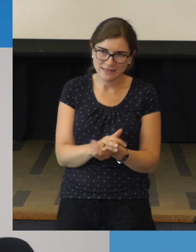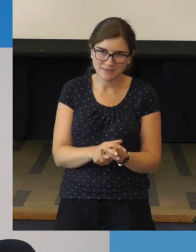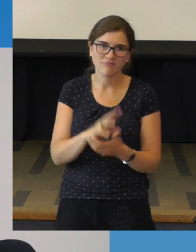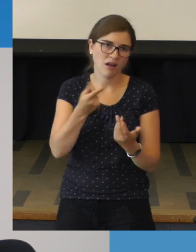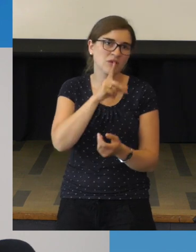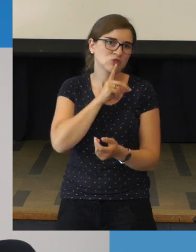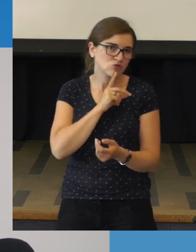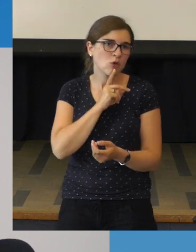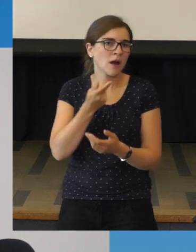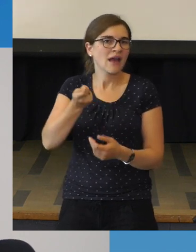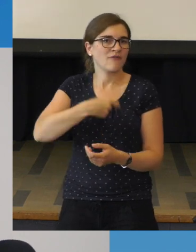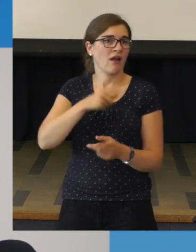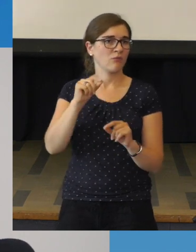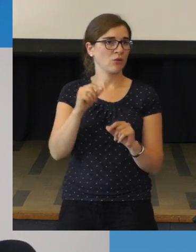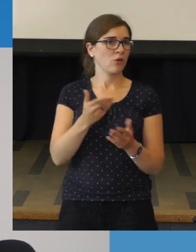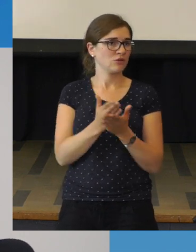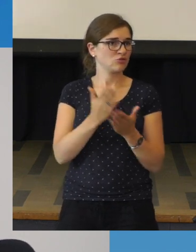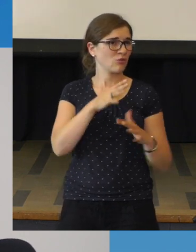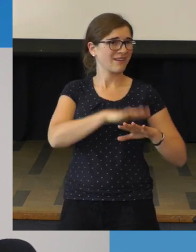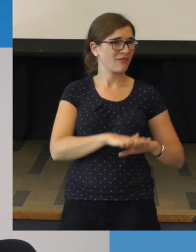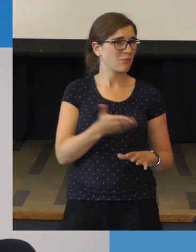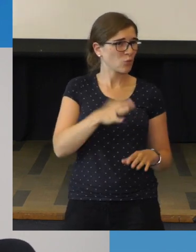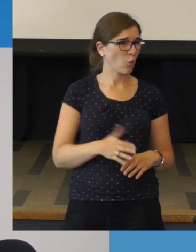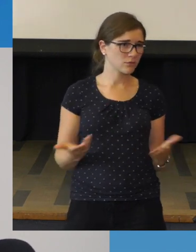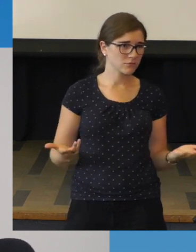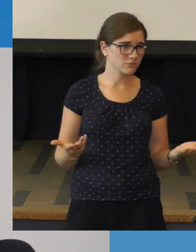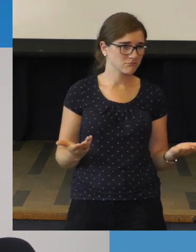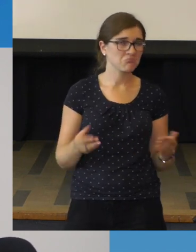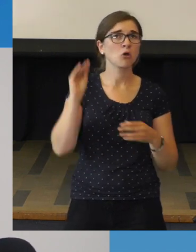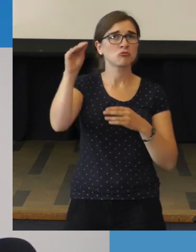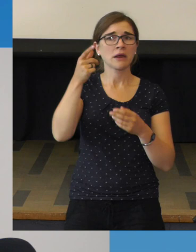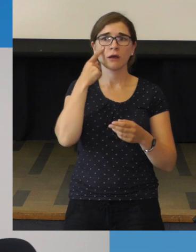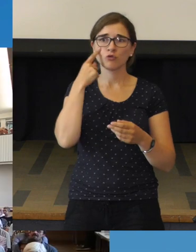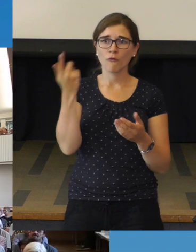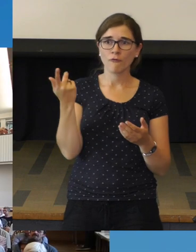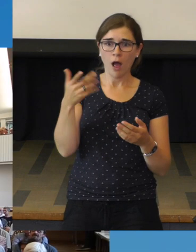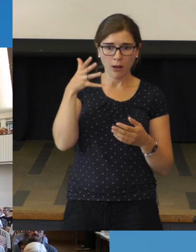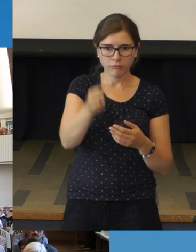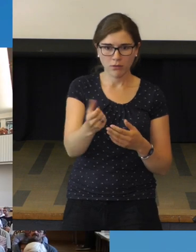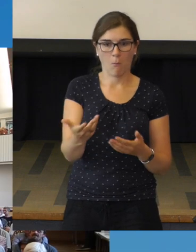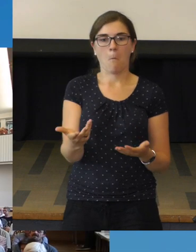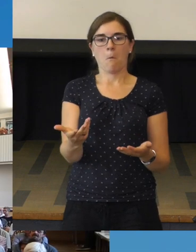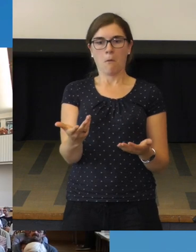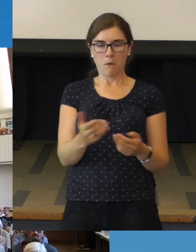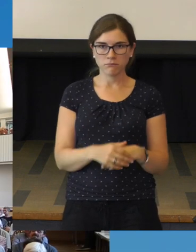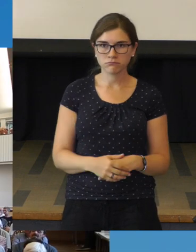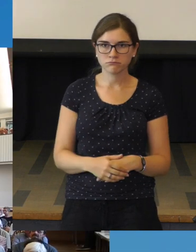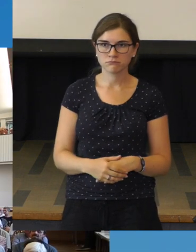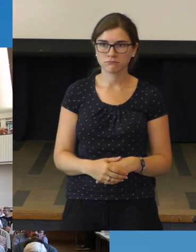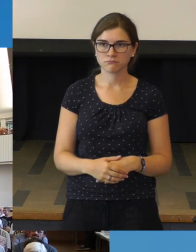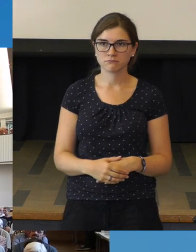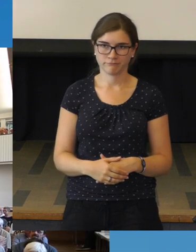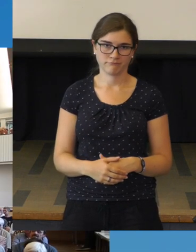erstmal abgestorbenes Myokardgewebe, was Sie nicht gemerkt haben, was hinterher zufällig durch andere Untersuchungen festgestellt wurde.